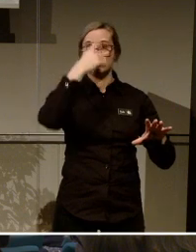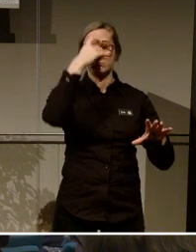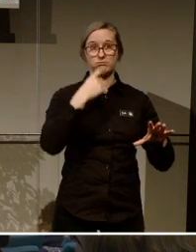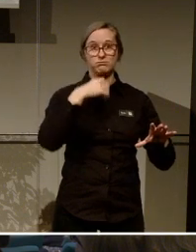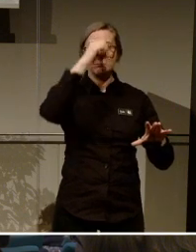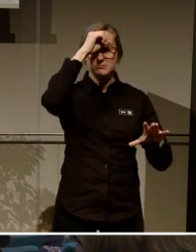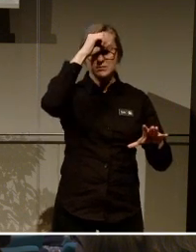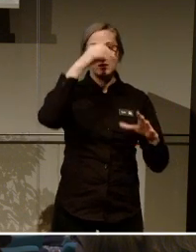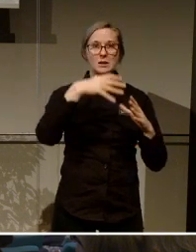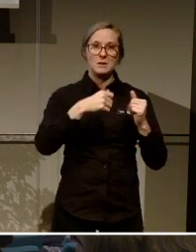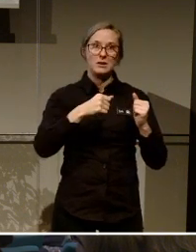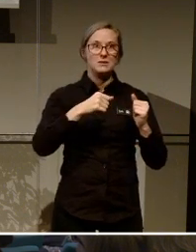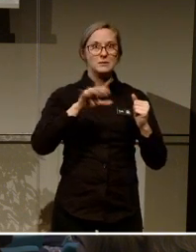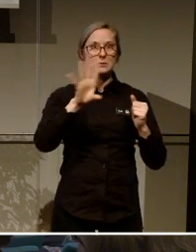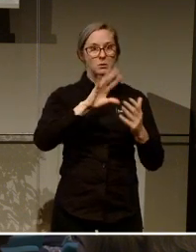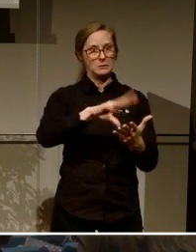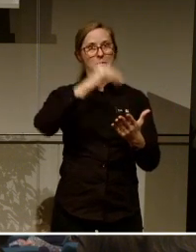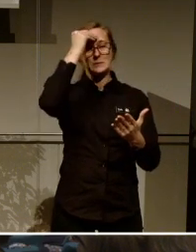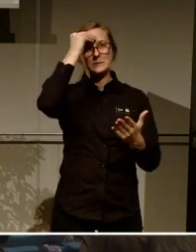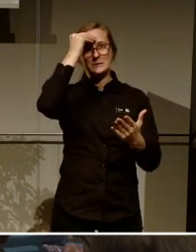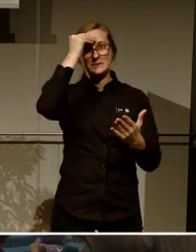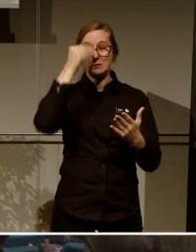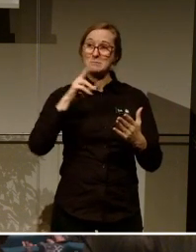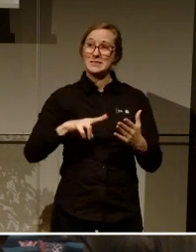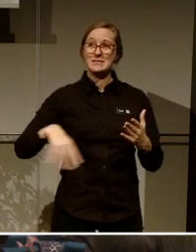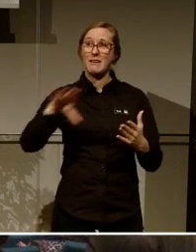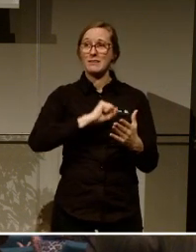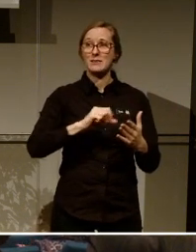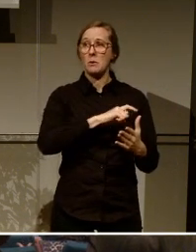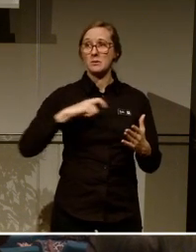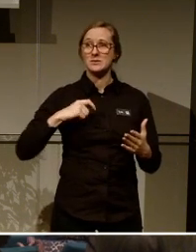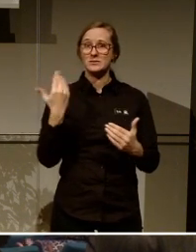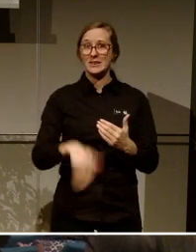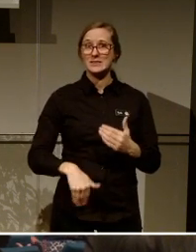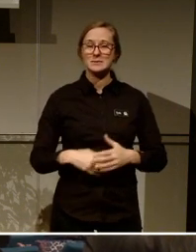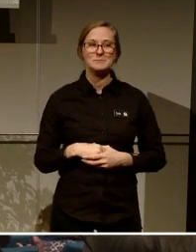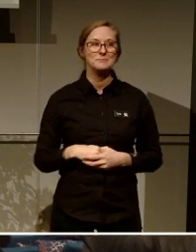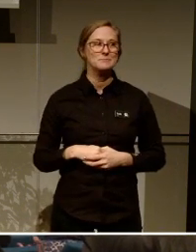det var allt för oss faktiskt. Tack så mycket.